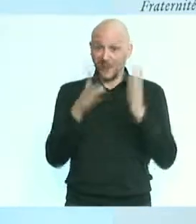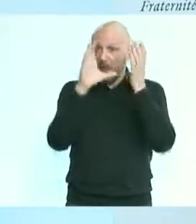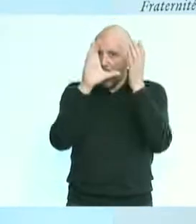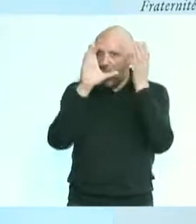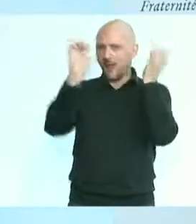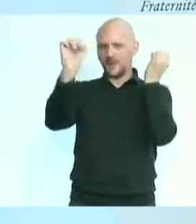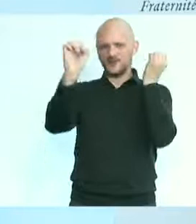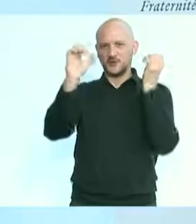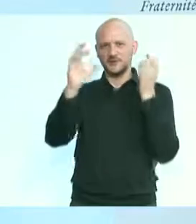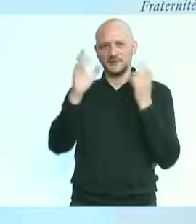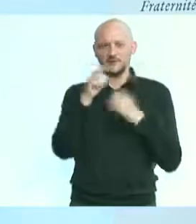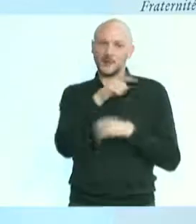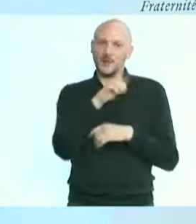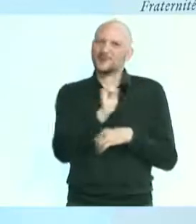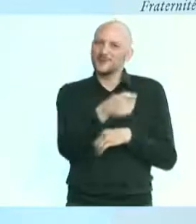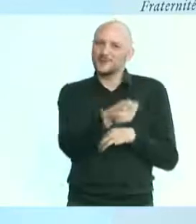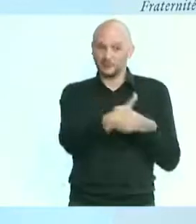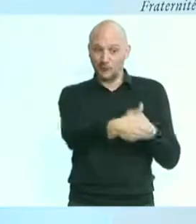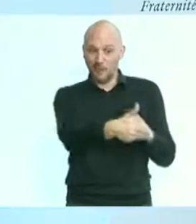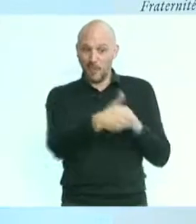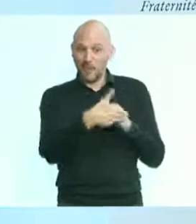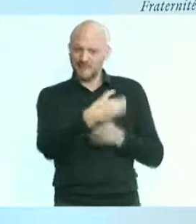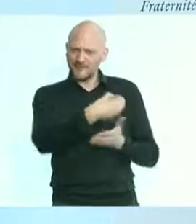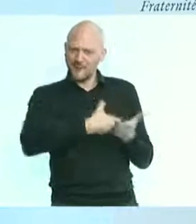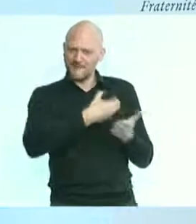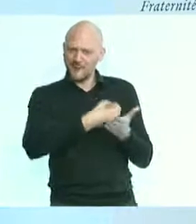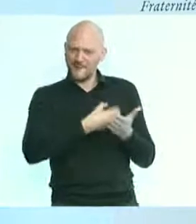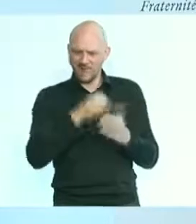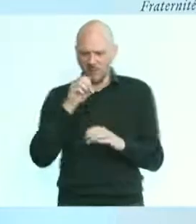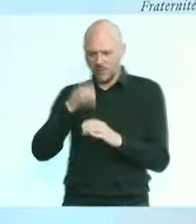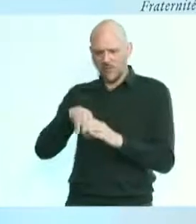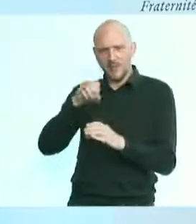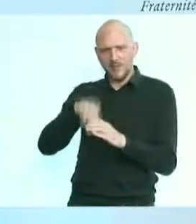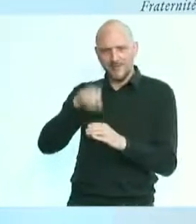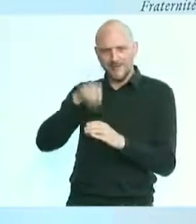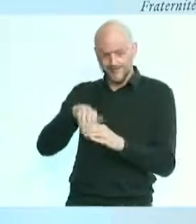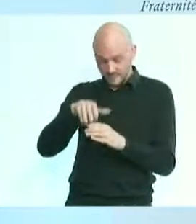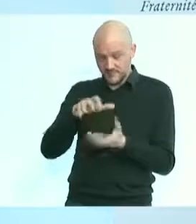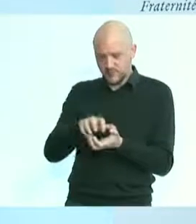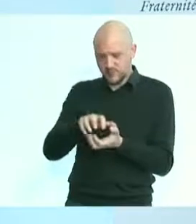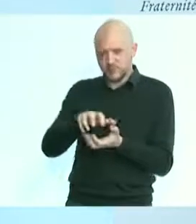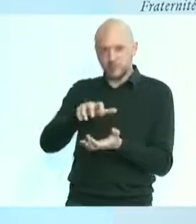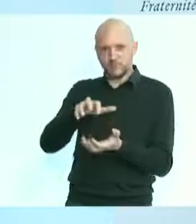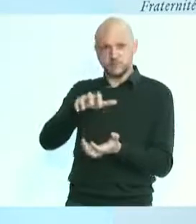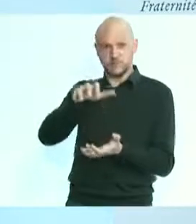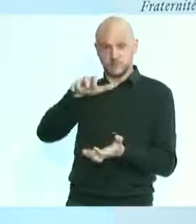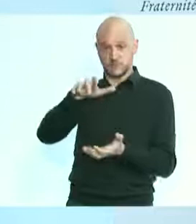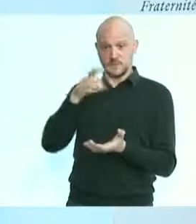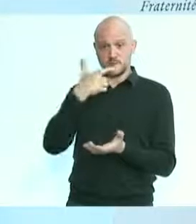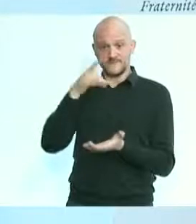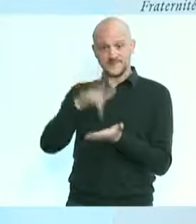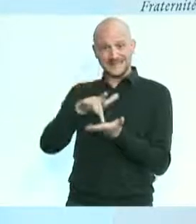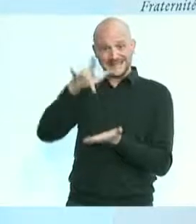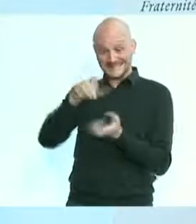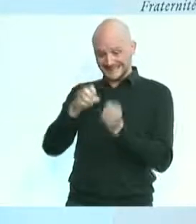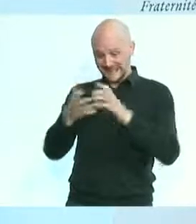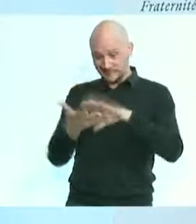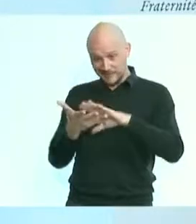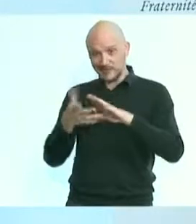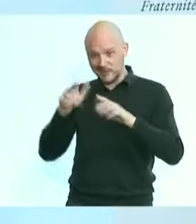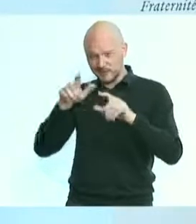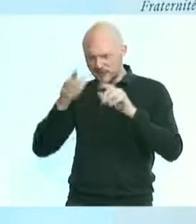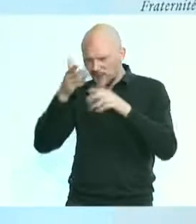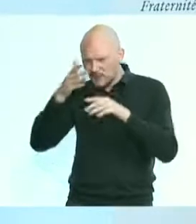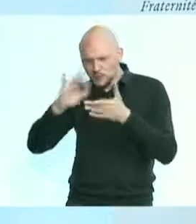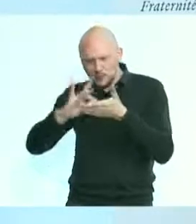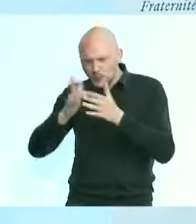les commerçants, que ce soit des gestionnaires ou des propriétaires de RP, à mettre sur ce site qui est grand public toutes les